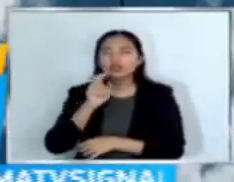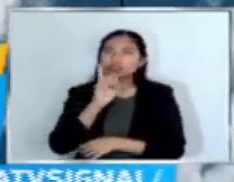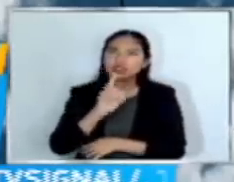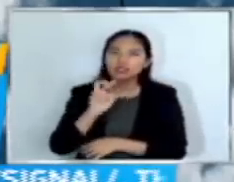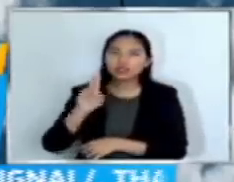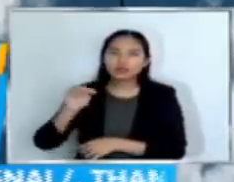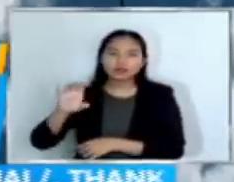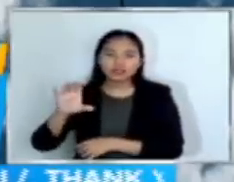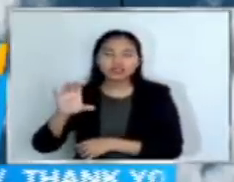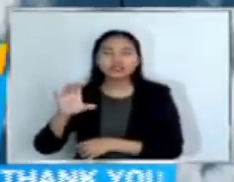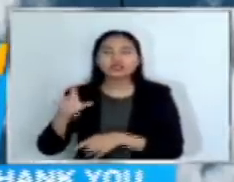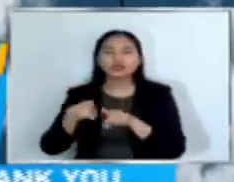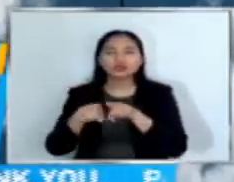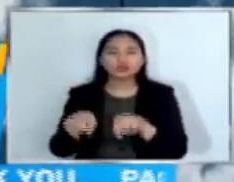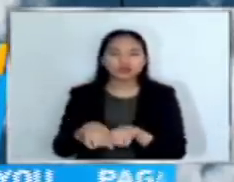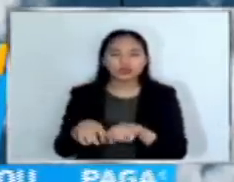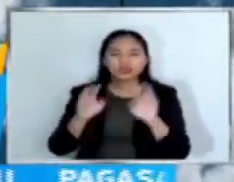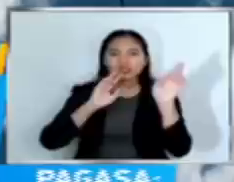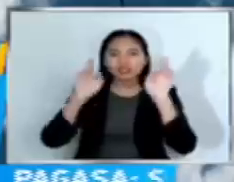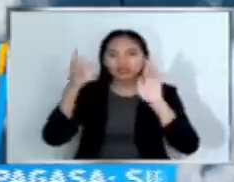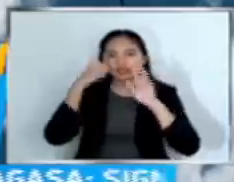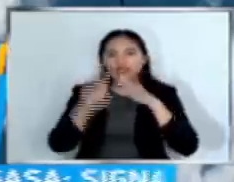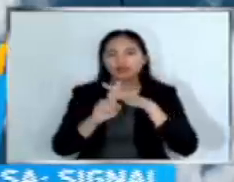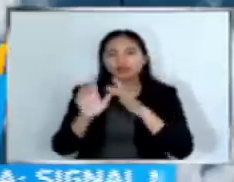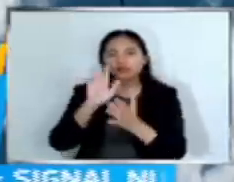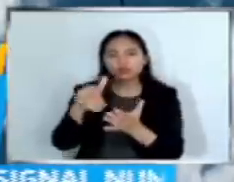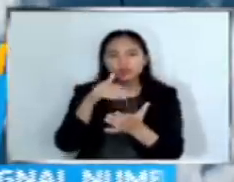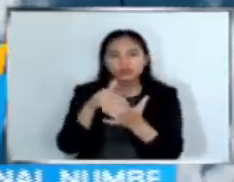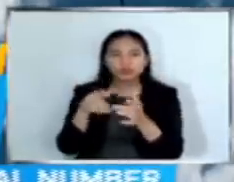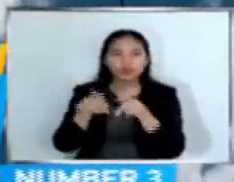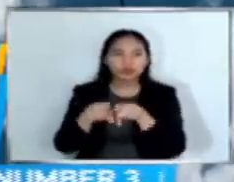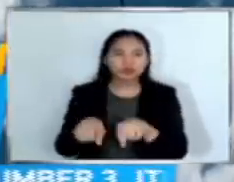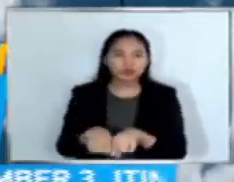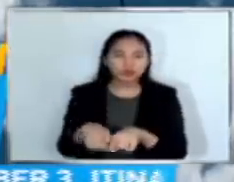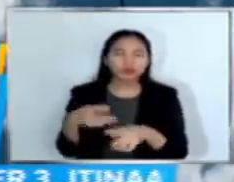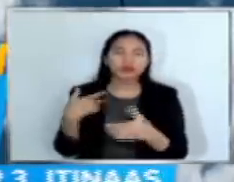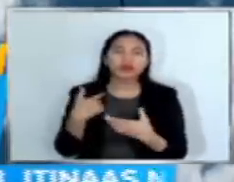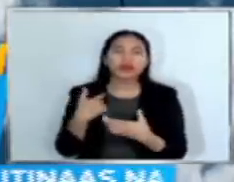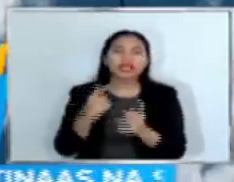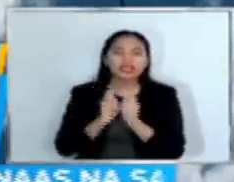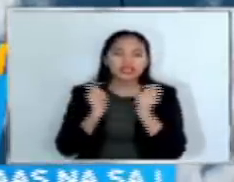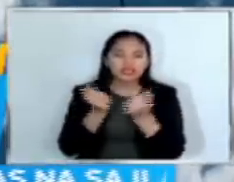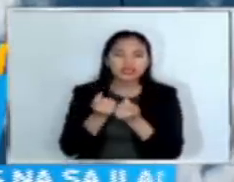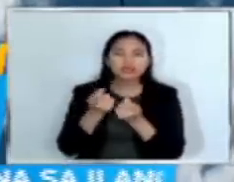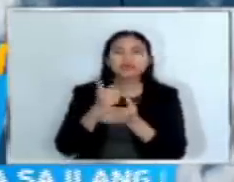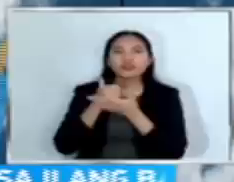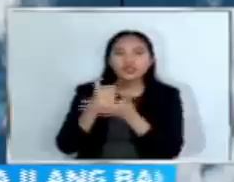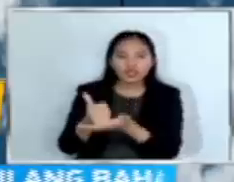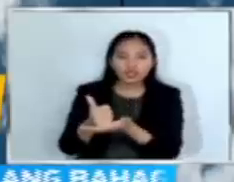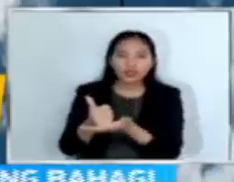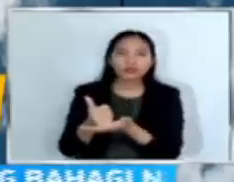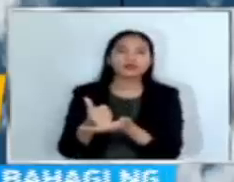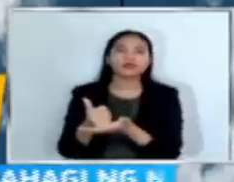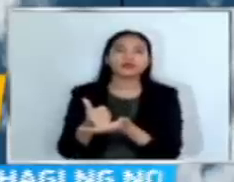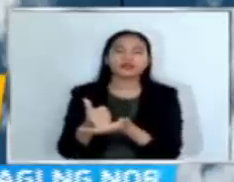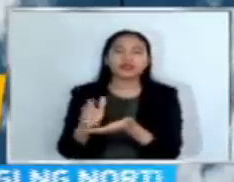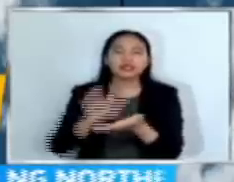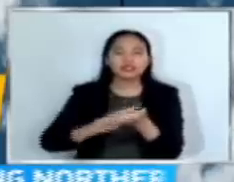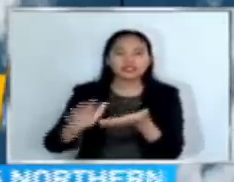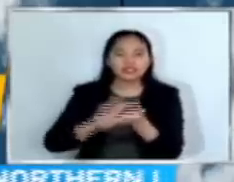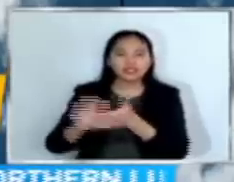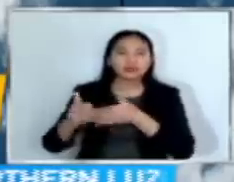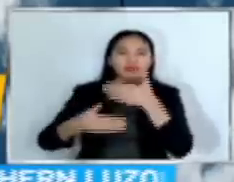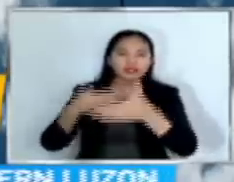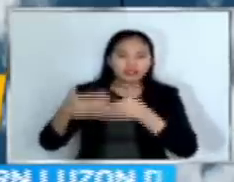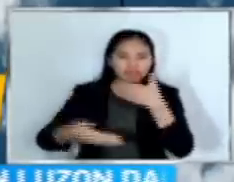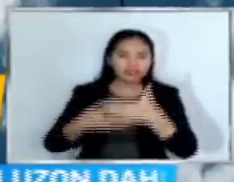evacuation center at saka yung stockpiles and rescue teams and yung kanilang road clearing operation. Yung ating